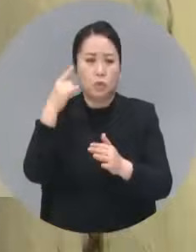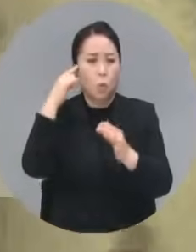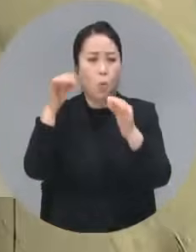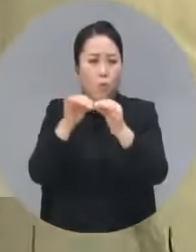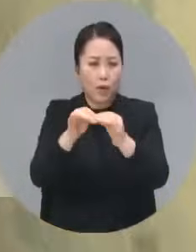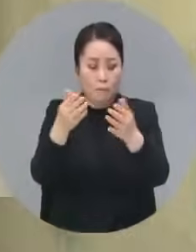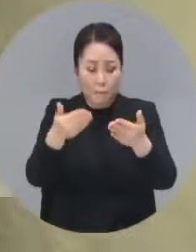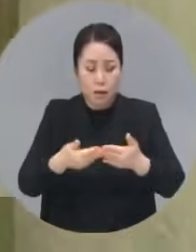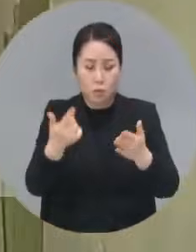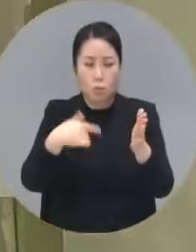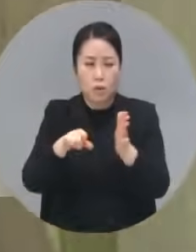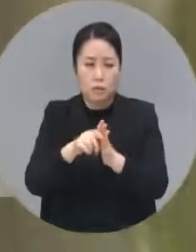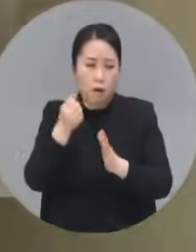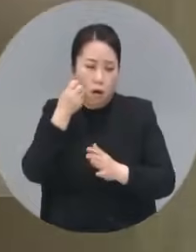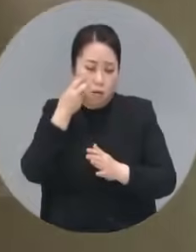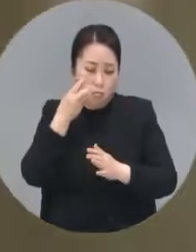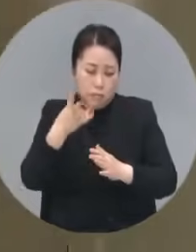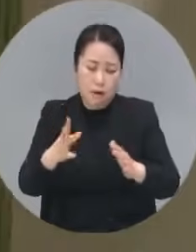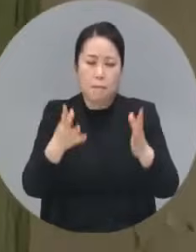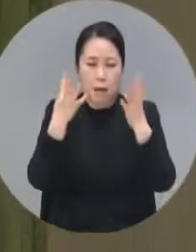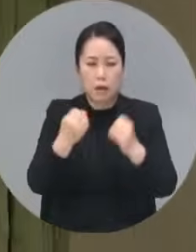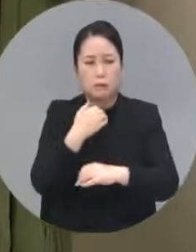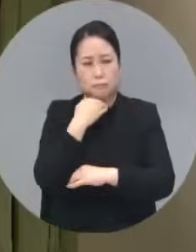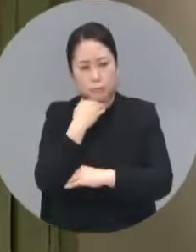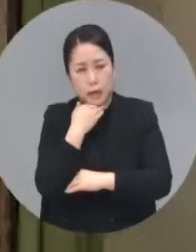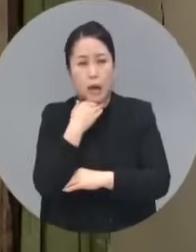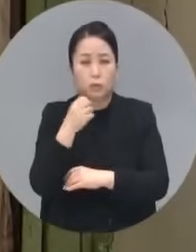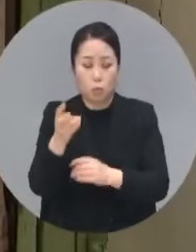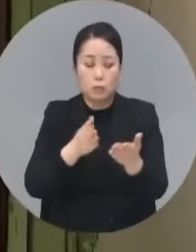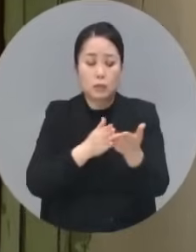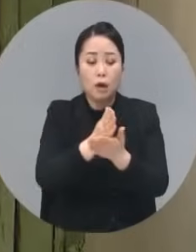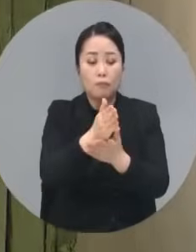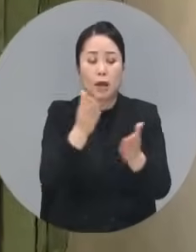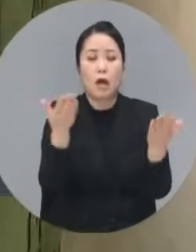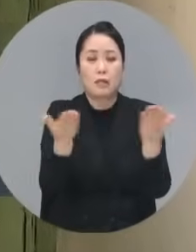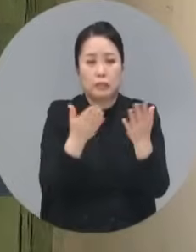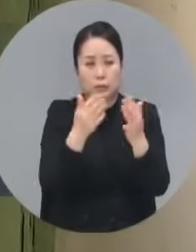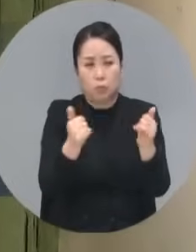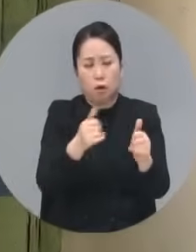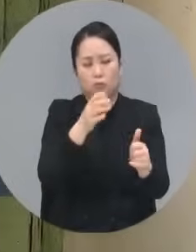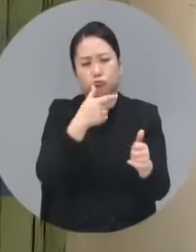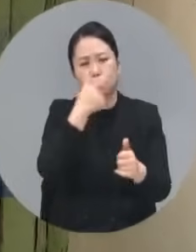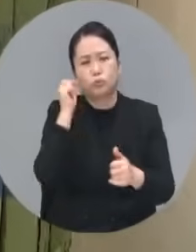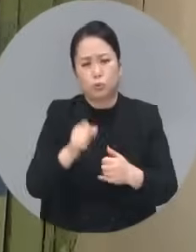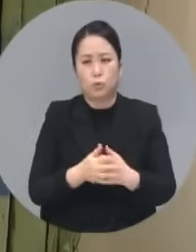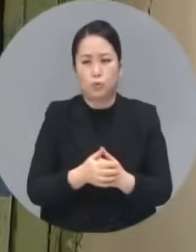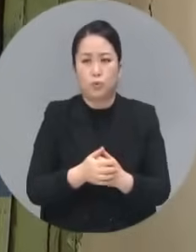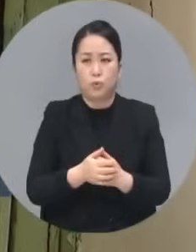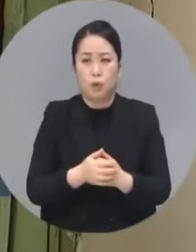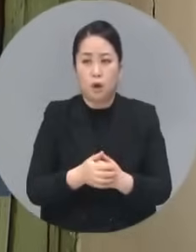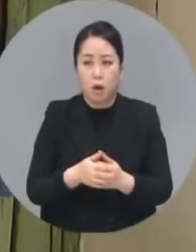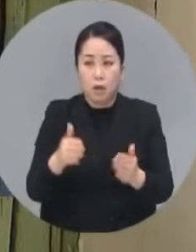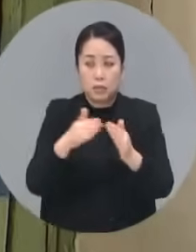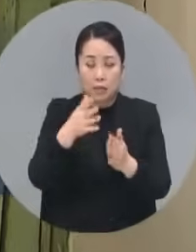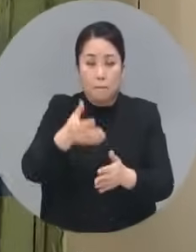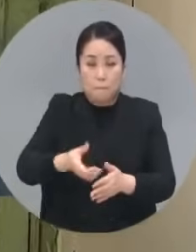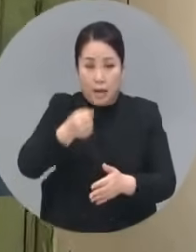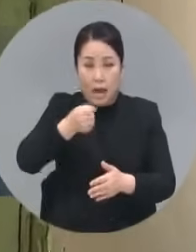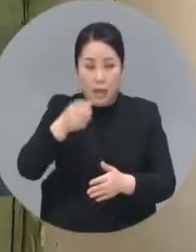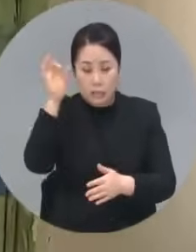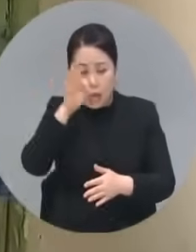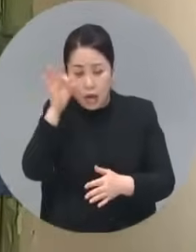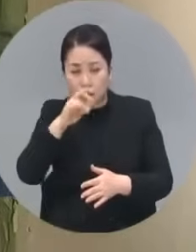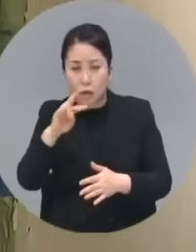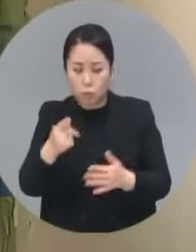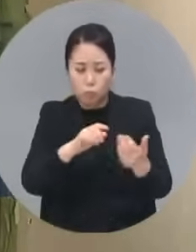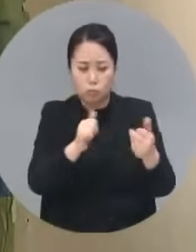걸리고 전담 인력도 부족하기 때문입니다. 네, 소유자를 잡더라도 사망하신 분이 있다든지 주소가